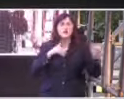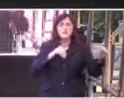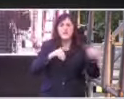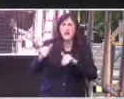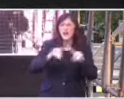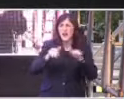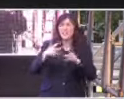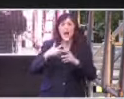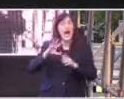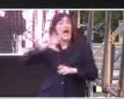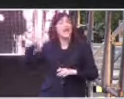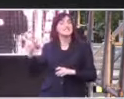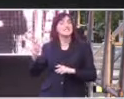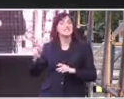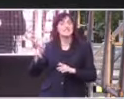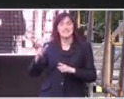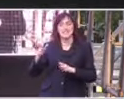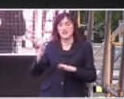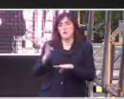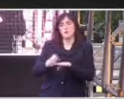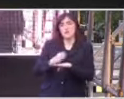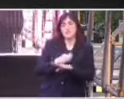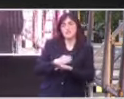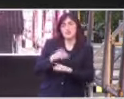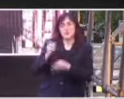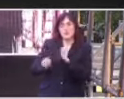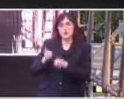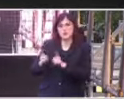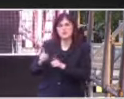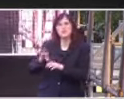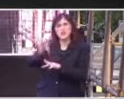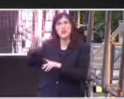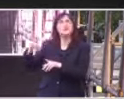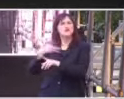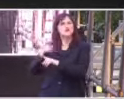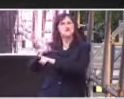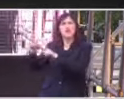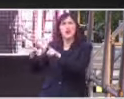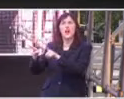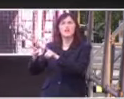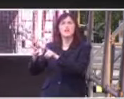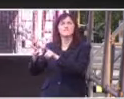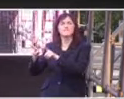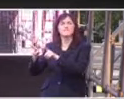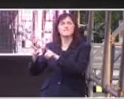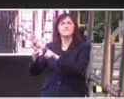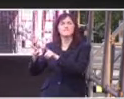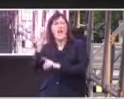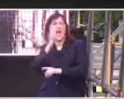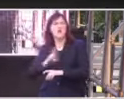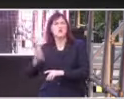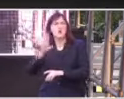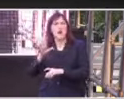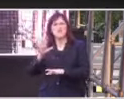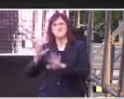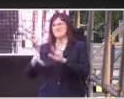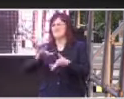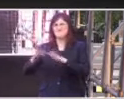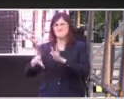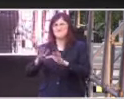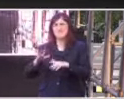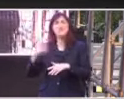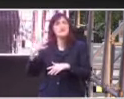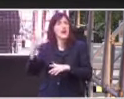schieramenti ci qui ha messo in discussione l'Europa come hanno fatto la destra con Salvini la sinistra